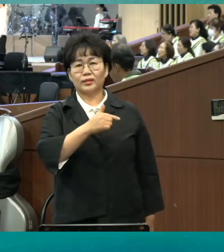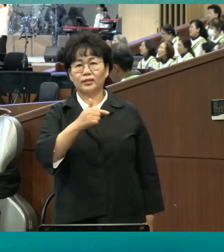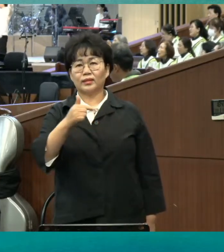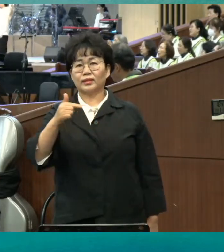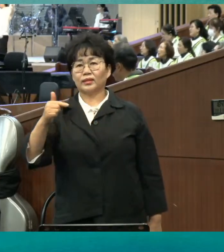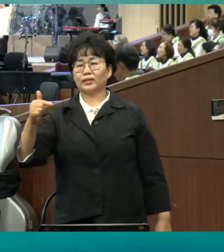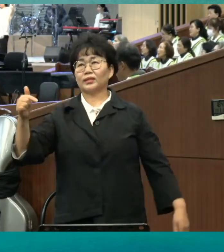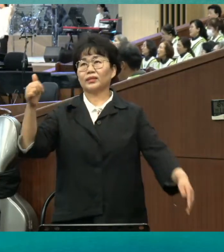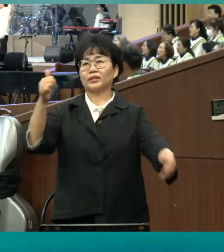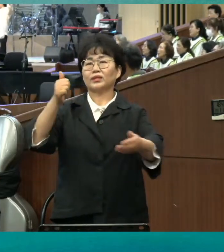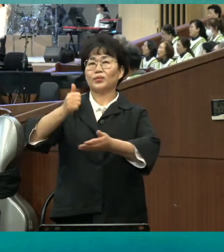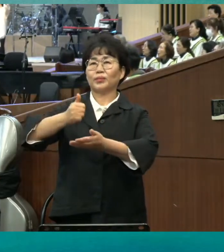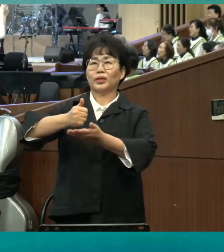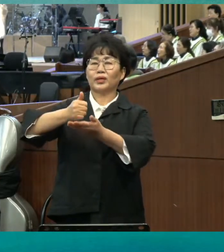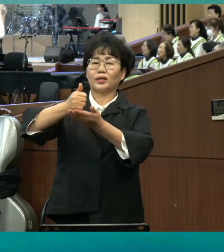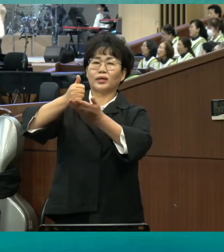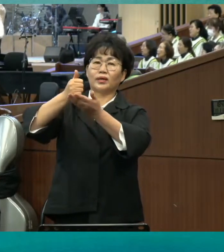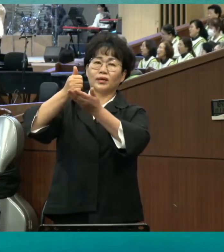지극히 높여